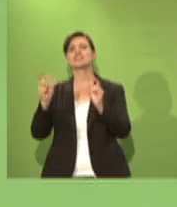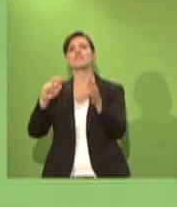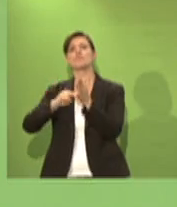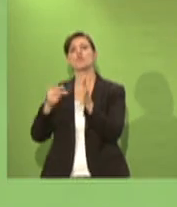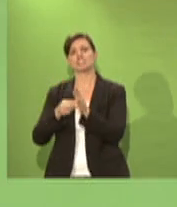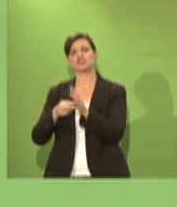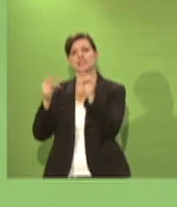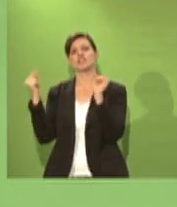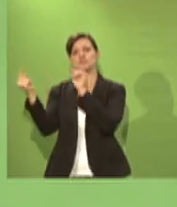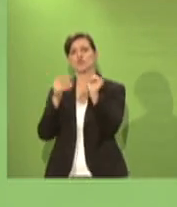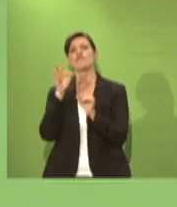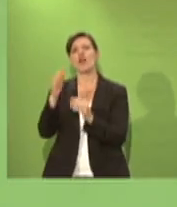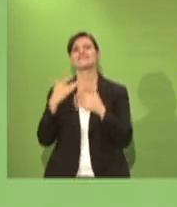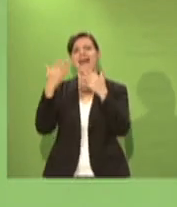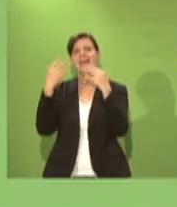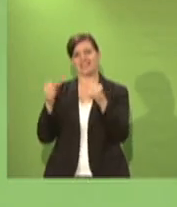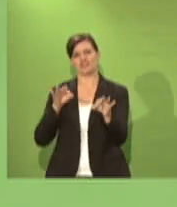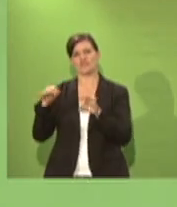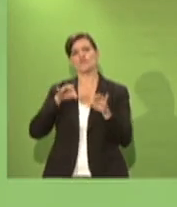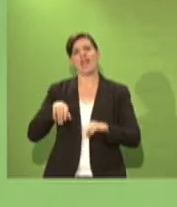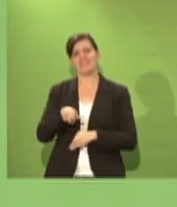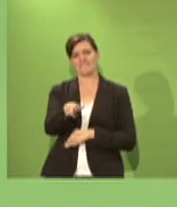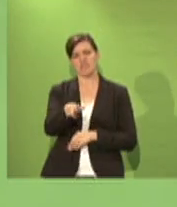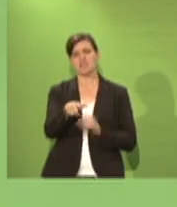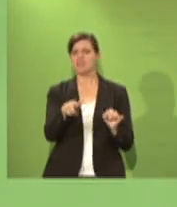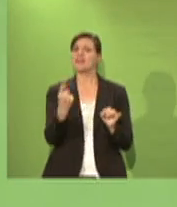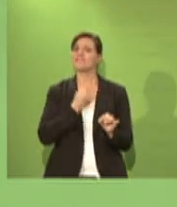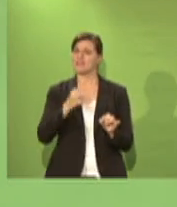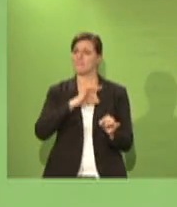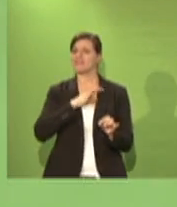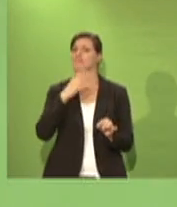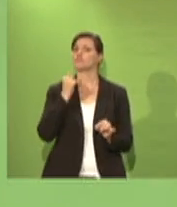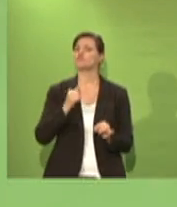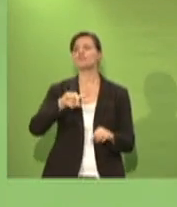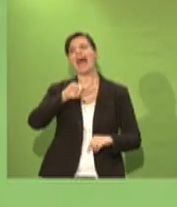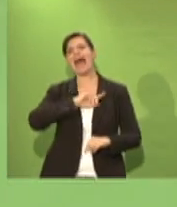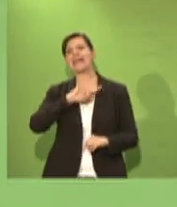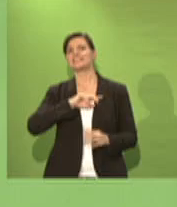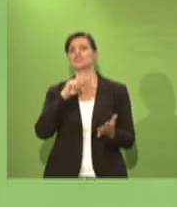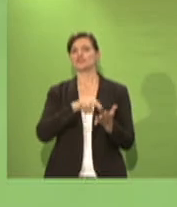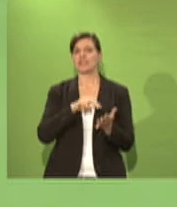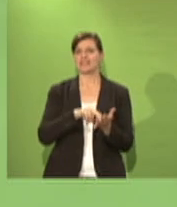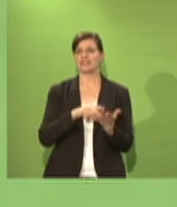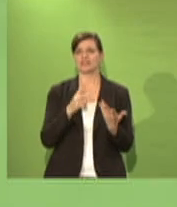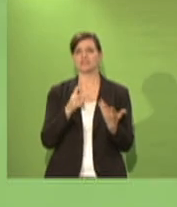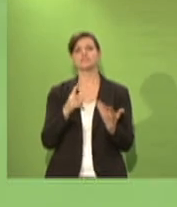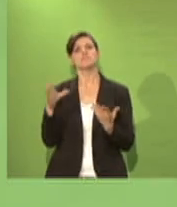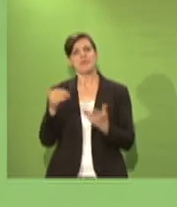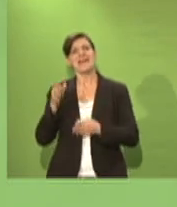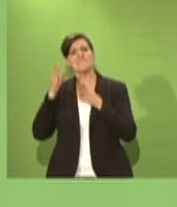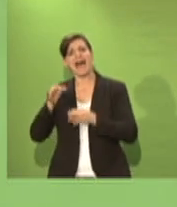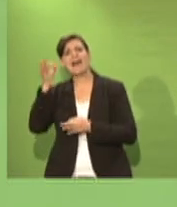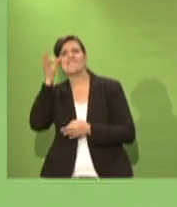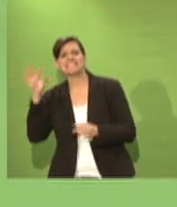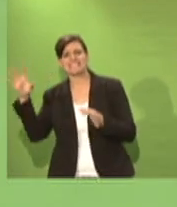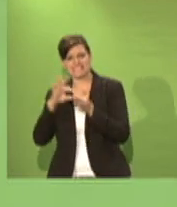die Nachhaltigkeitsstrategie für NRW eine eigenständige, am fachwissenschaftlichen Diskurs sowie an